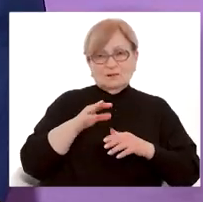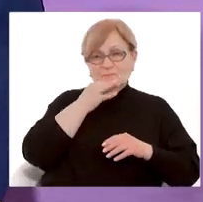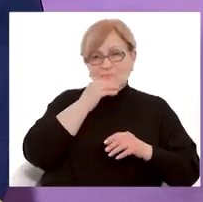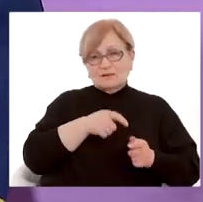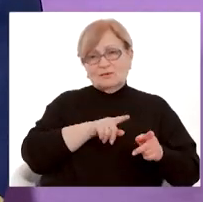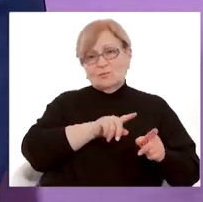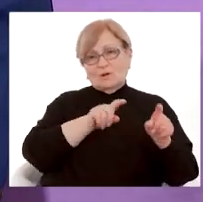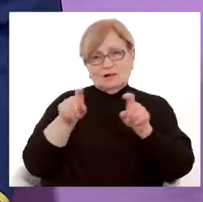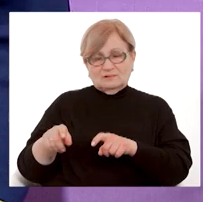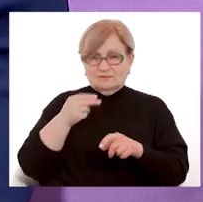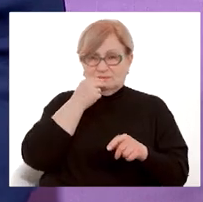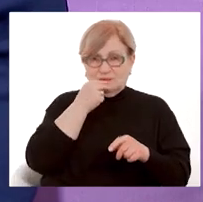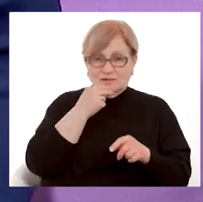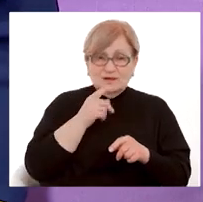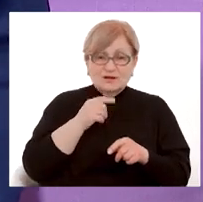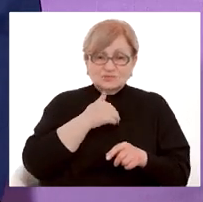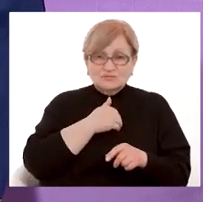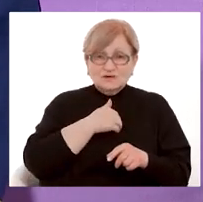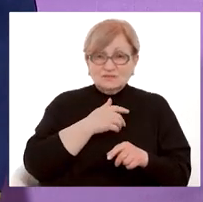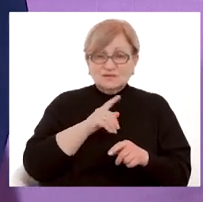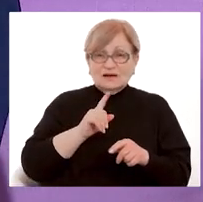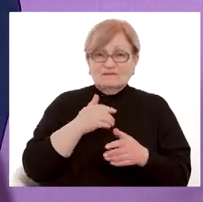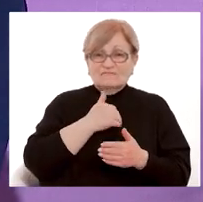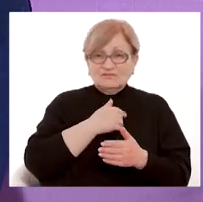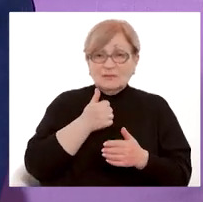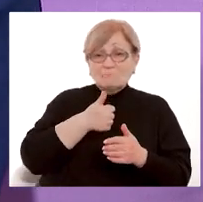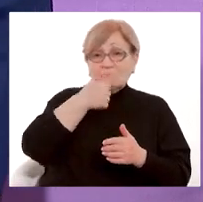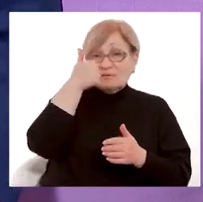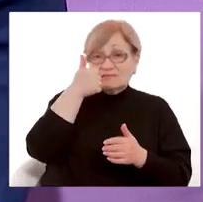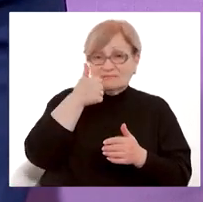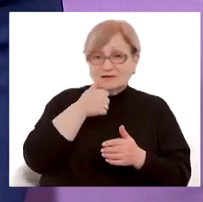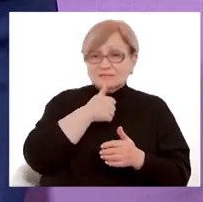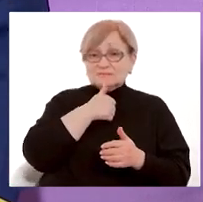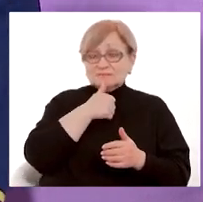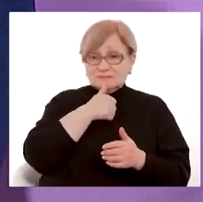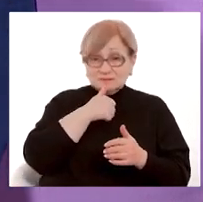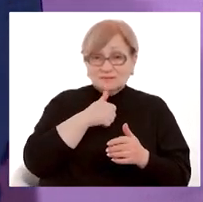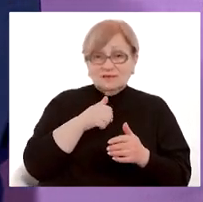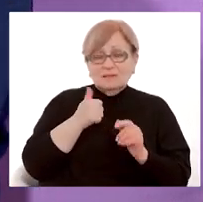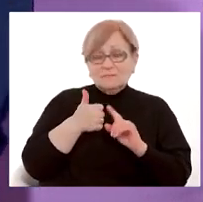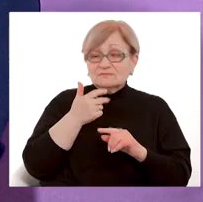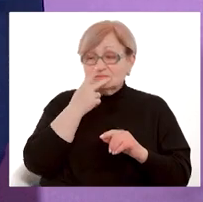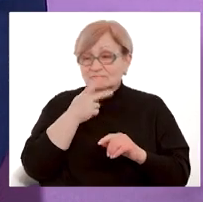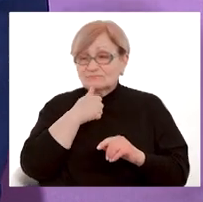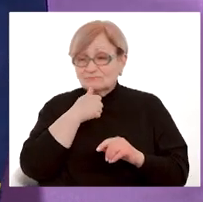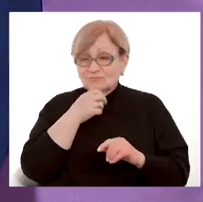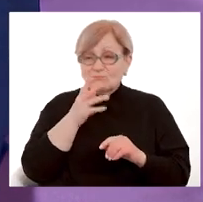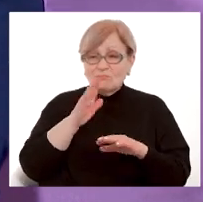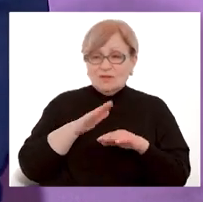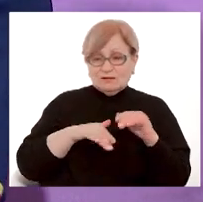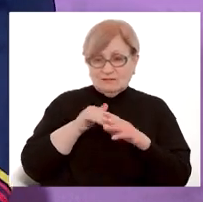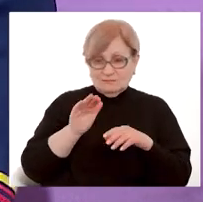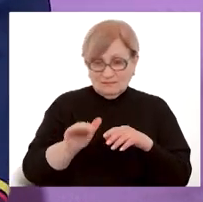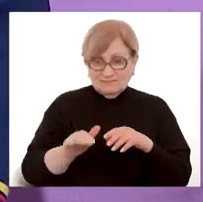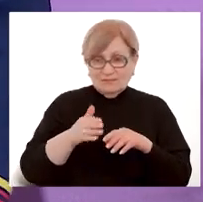უშუალოდ კვებაზე, ხომ? აი ჩვენც რო გვინდა რაღაცა დავტესტოთ, ანუ პირველი, ნუ შევხედავთ რა თქმა უნდა, მერე შეფეხებით,